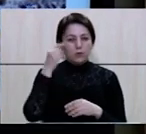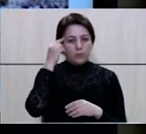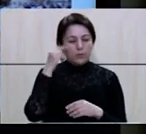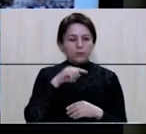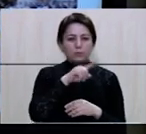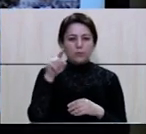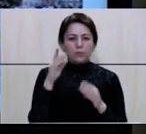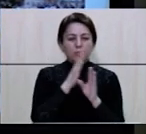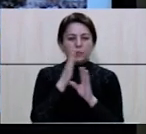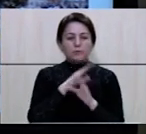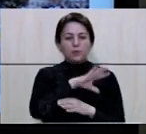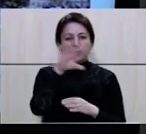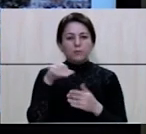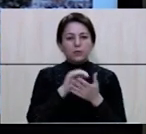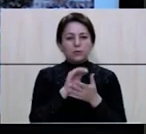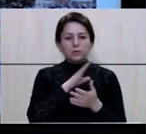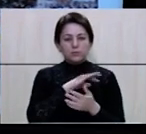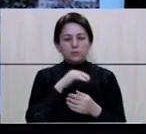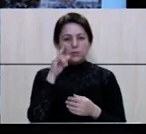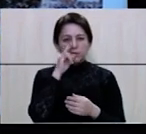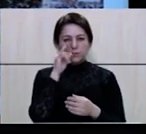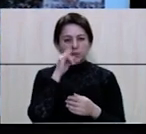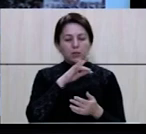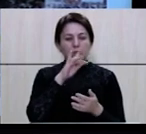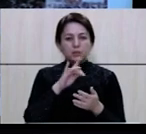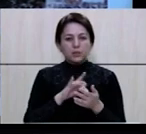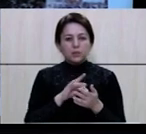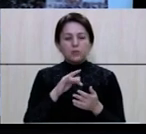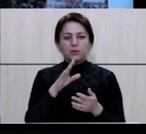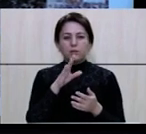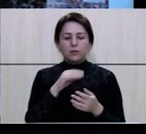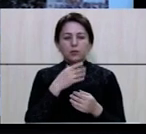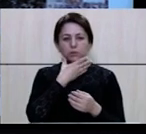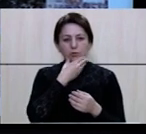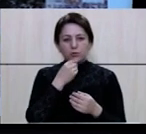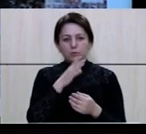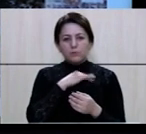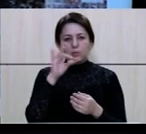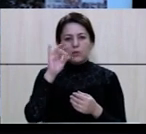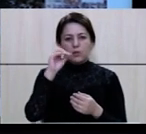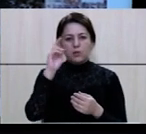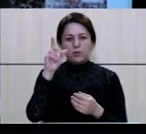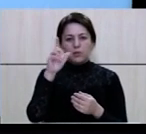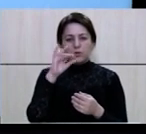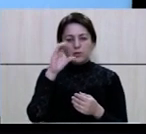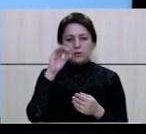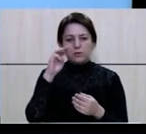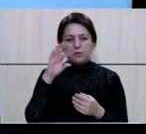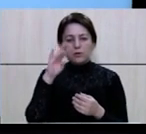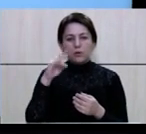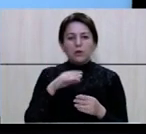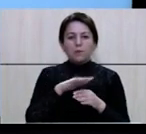manzara hammamizga tanish bo'lgan Samarqand shahrining ko'rki bo'lgan Registon maydoni.